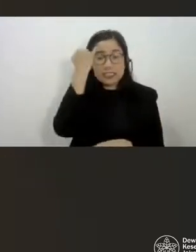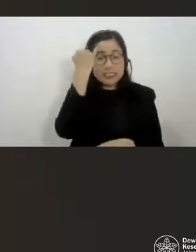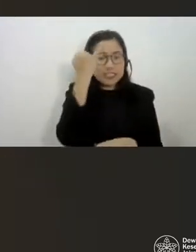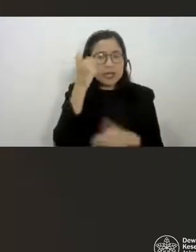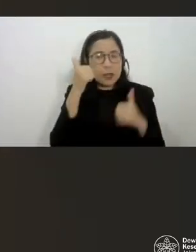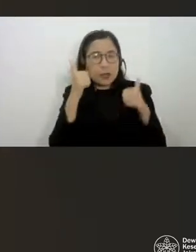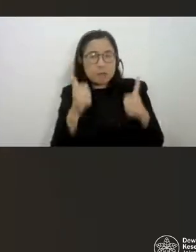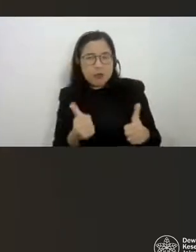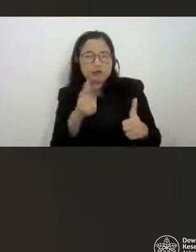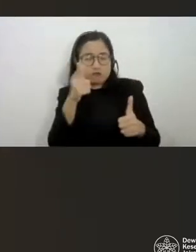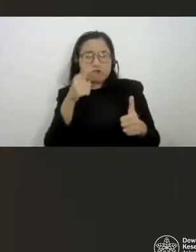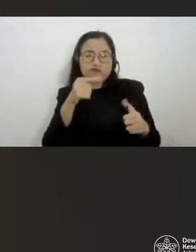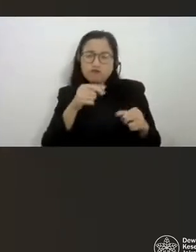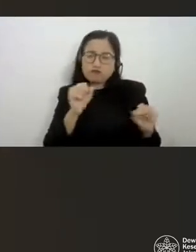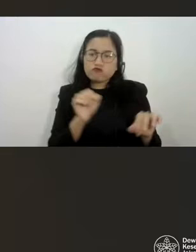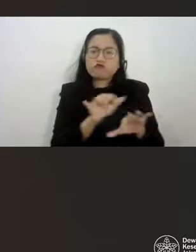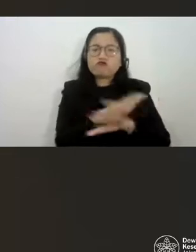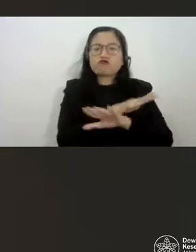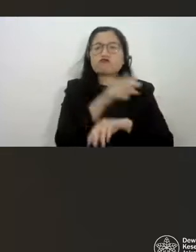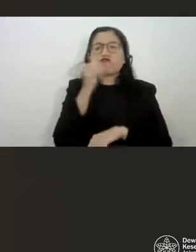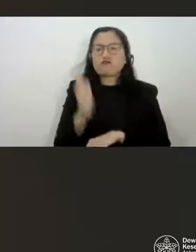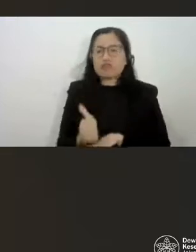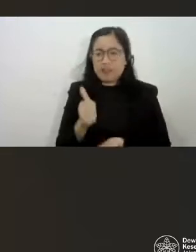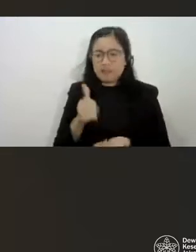akan direalisasikan.